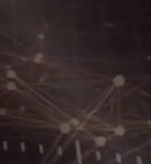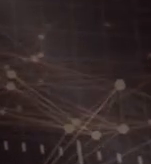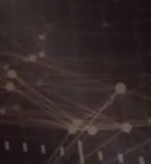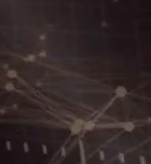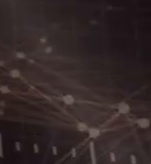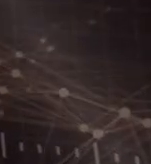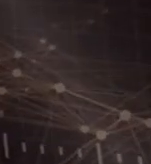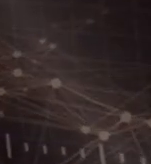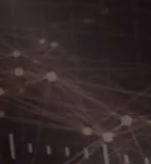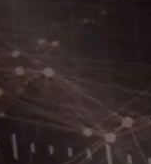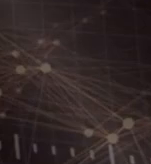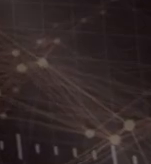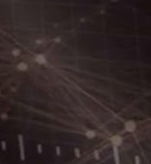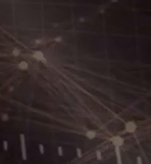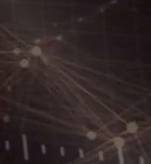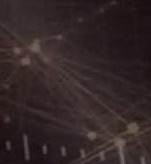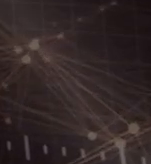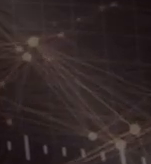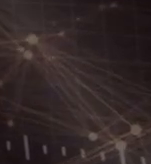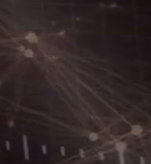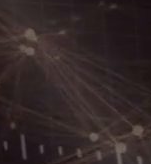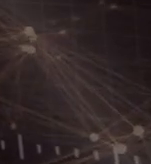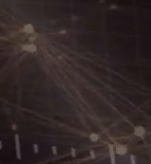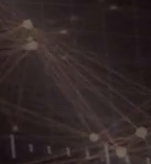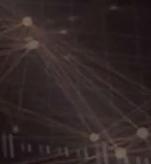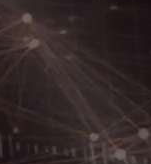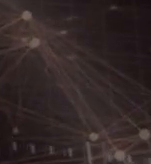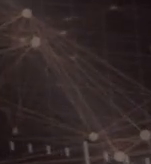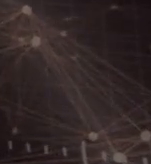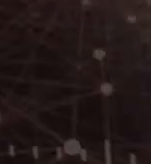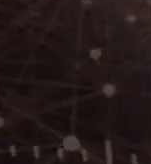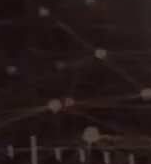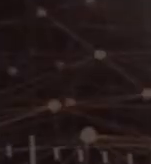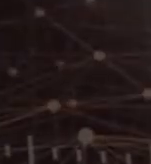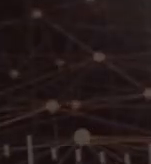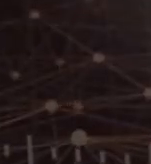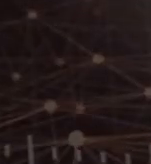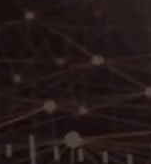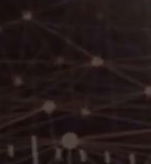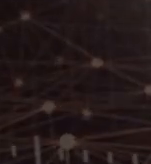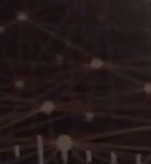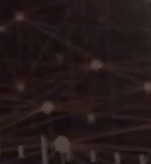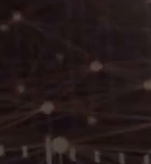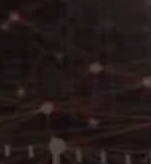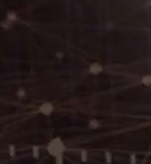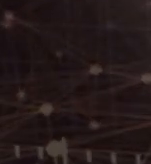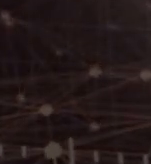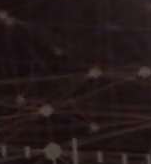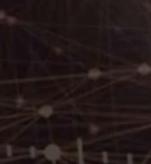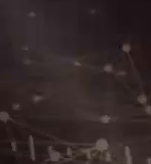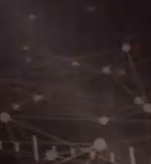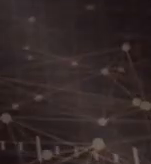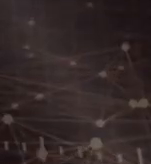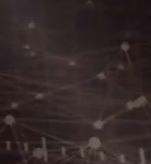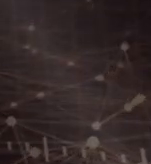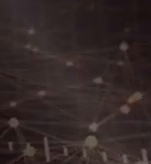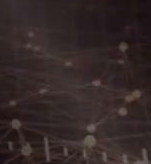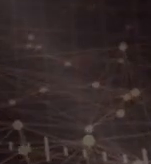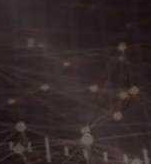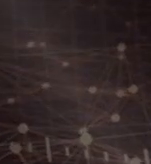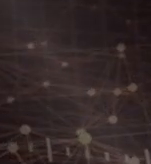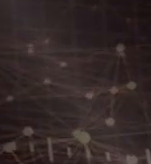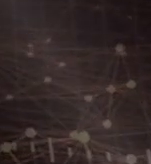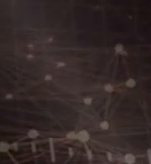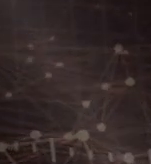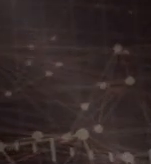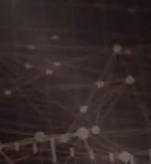sa Riyadh po. Kasi po, minamaltrato po sila ng kanilang amo. Pinagbabalot po sila ng marijuana at pinagagawa